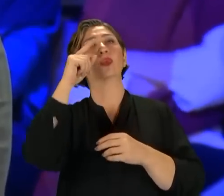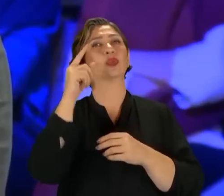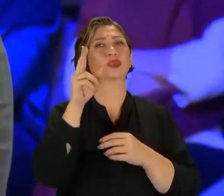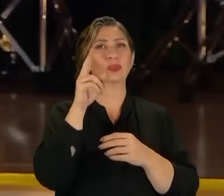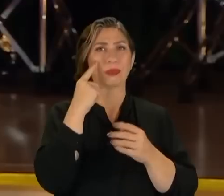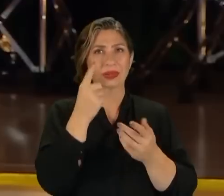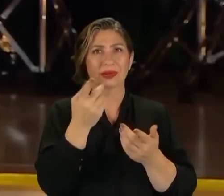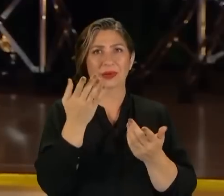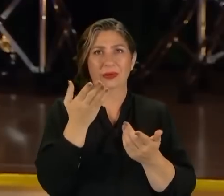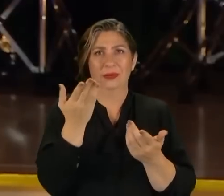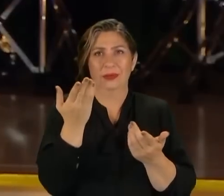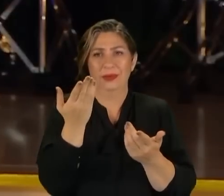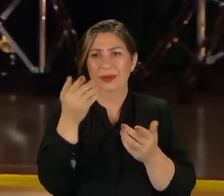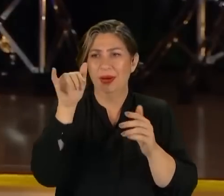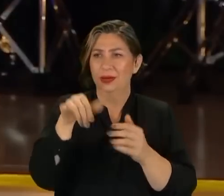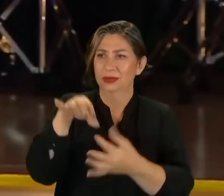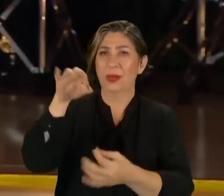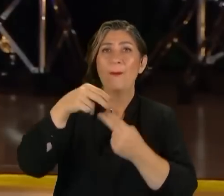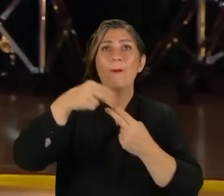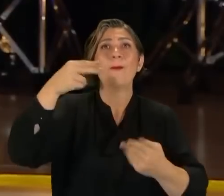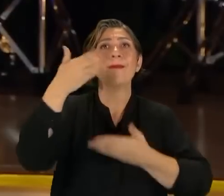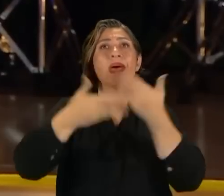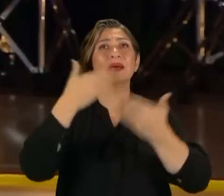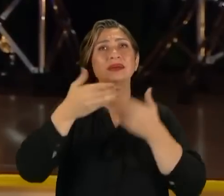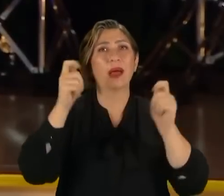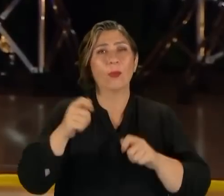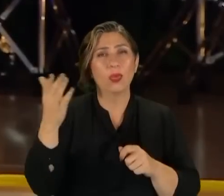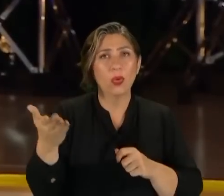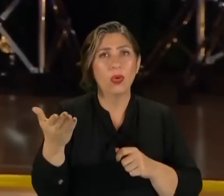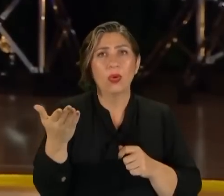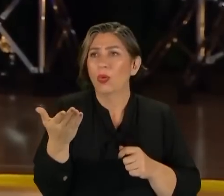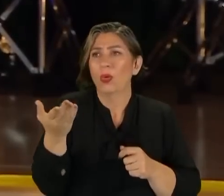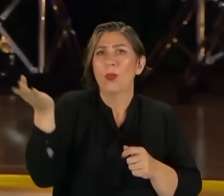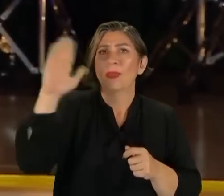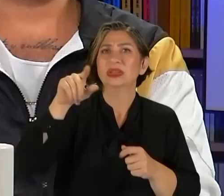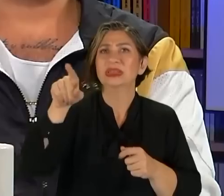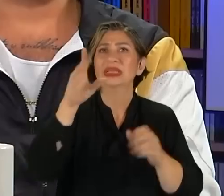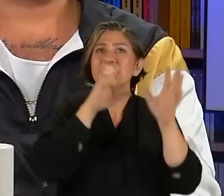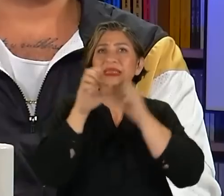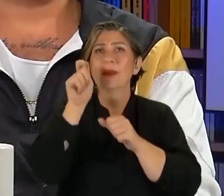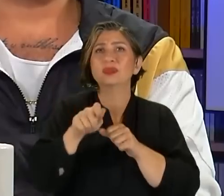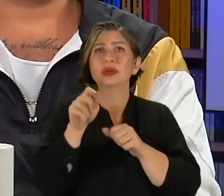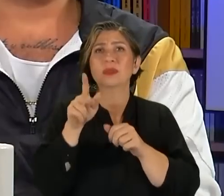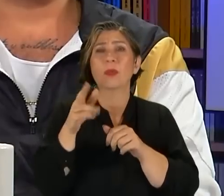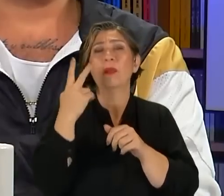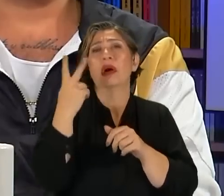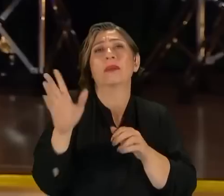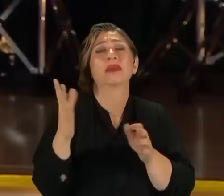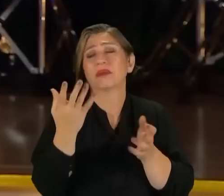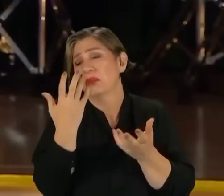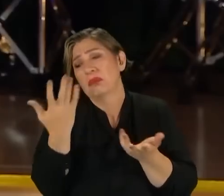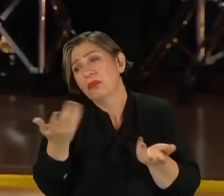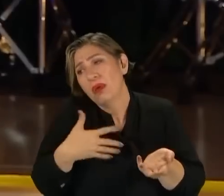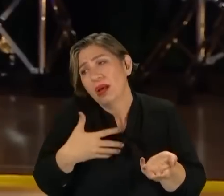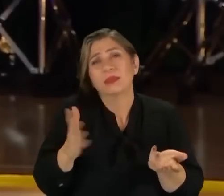son baksana böyle bir şey hakkınızda bir belgesel yapılıyor. Ve başkaları sizden gizli yapmışlar gibi ama bakmadık, ilgilenmedik